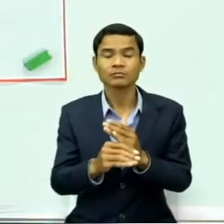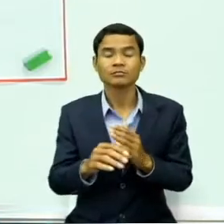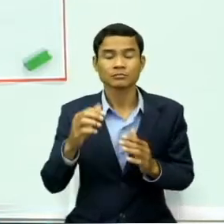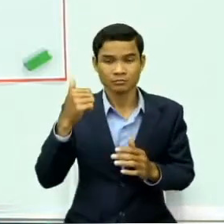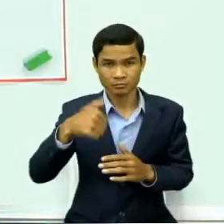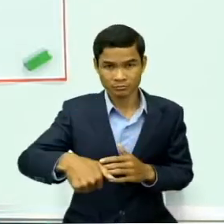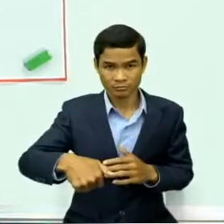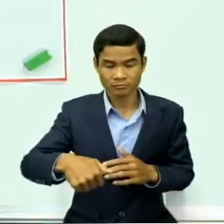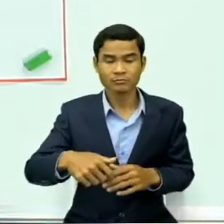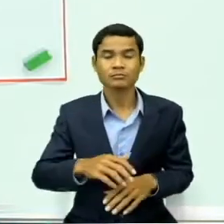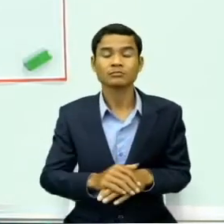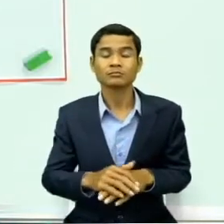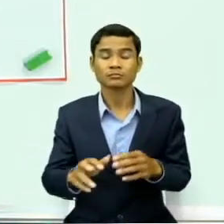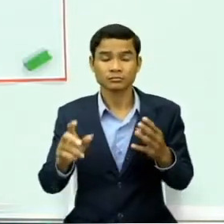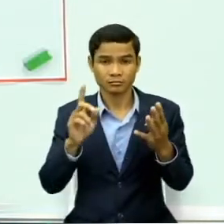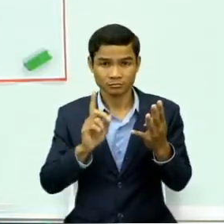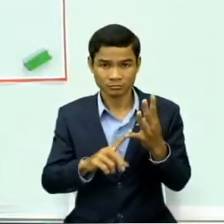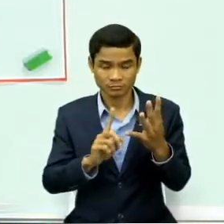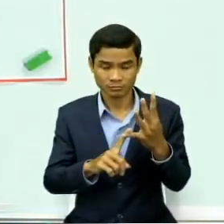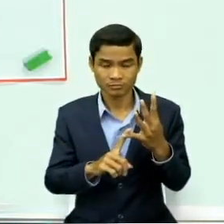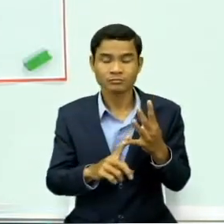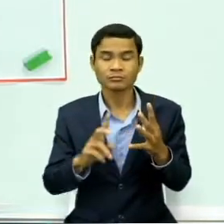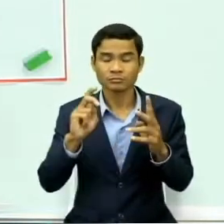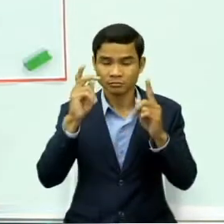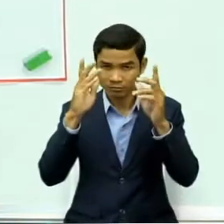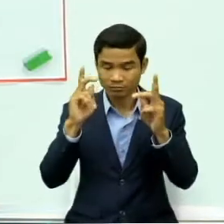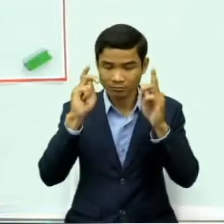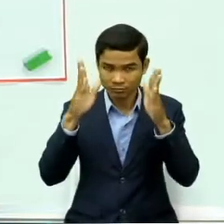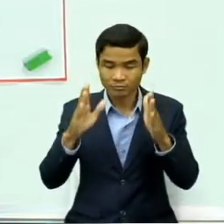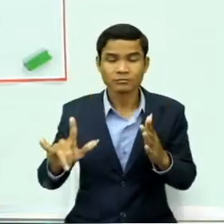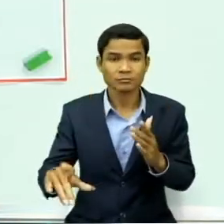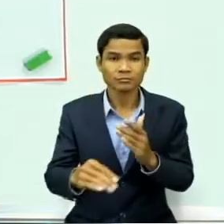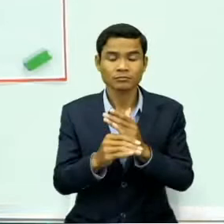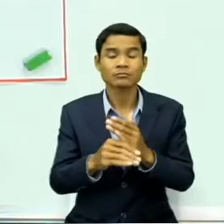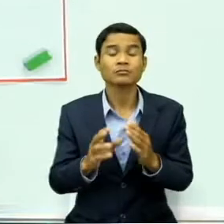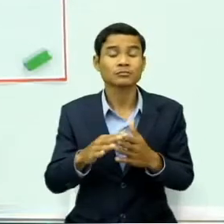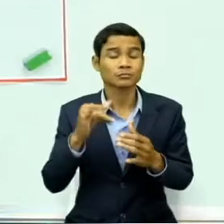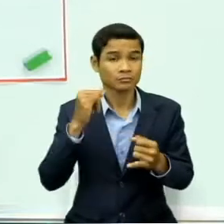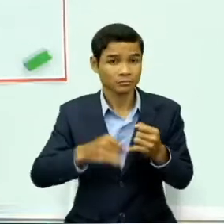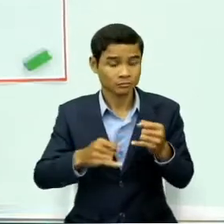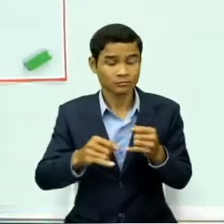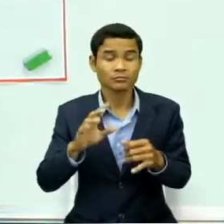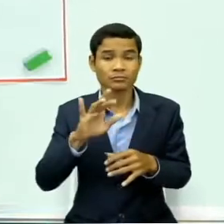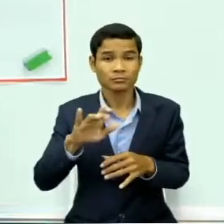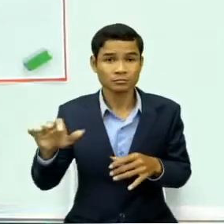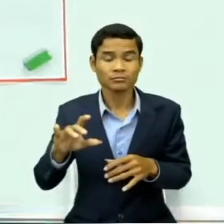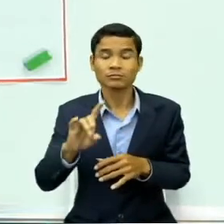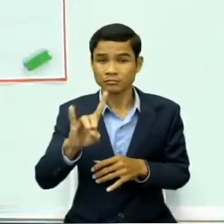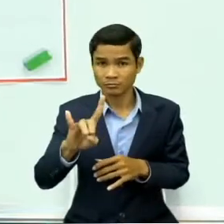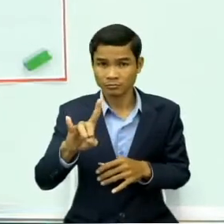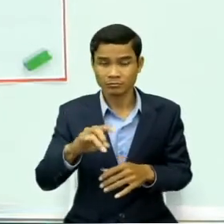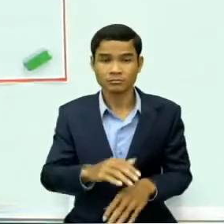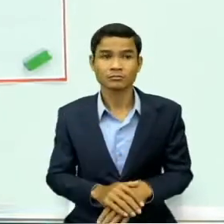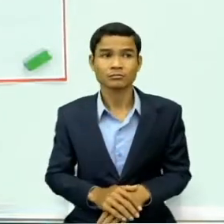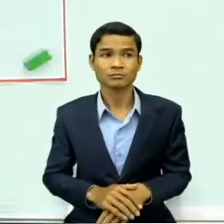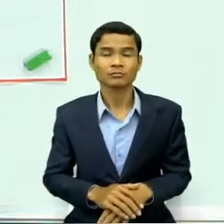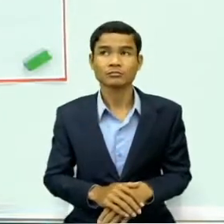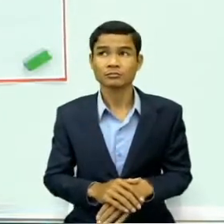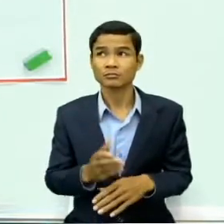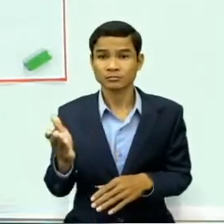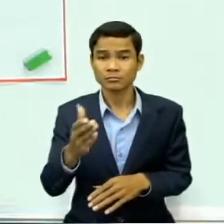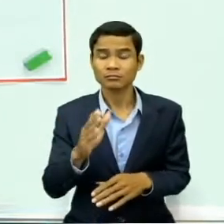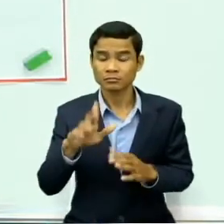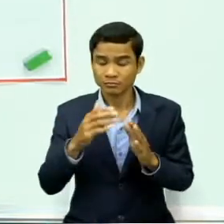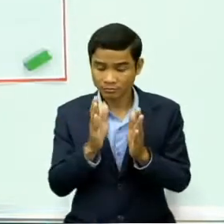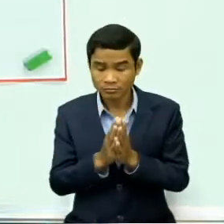nổ. Chùm này bịa tị bốn. Nhạc rưu bằng thang mà xoa khăn trông lấy cứ ạ xó. Mở. Chà, ọc